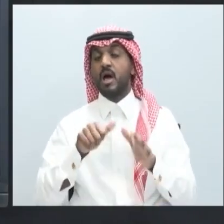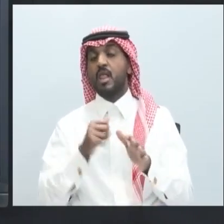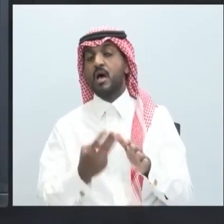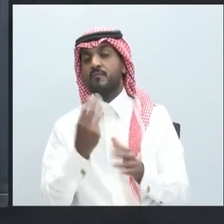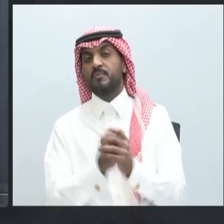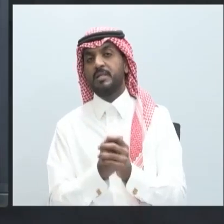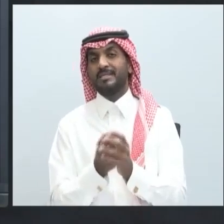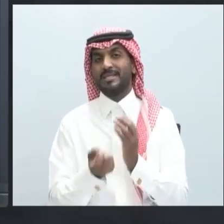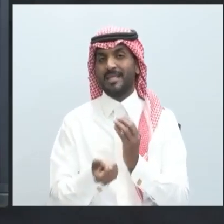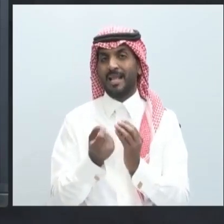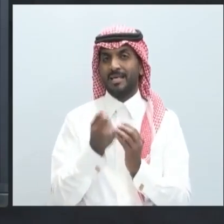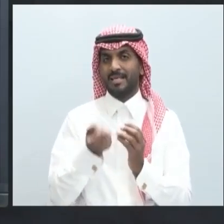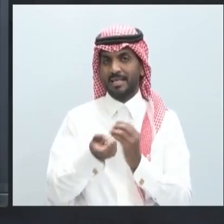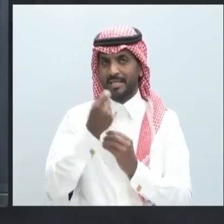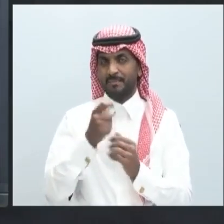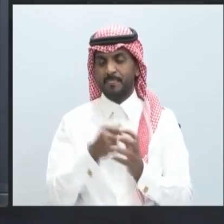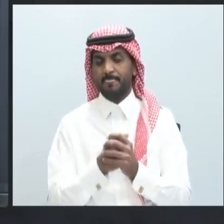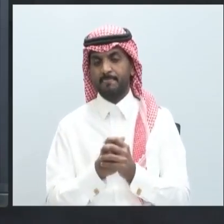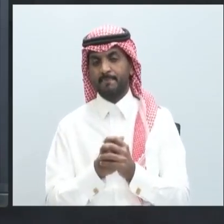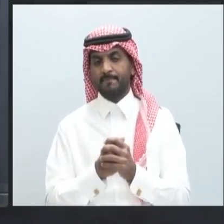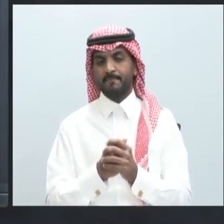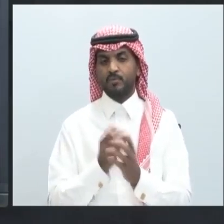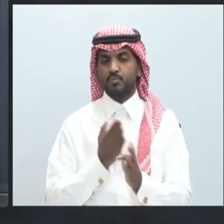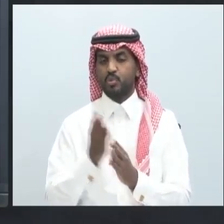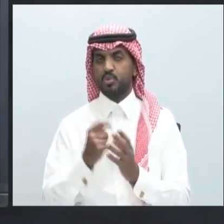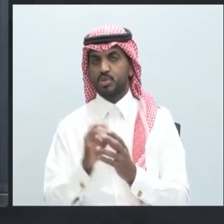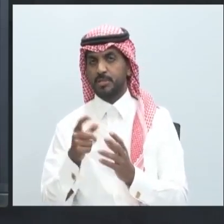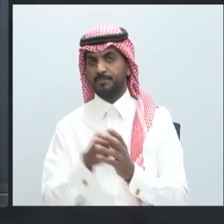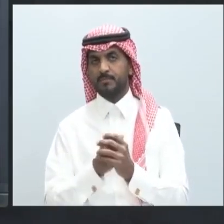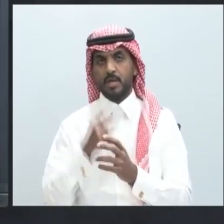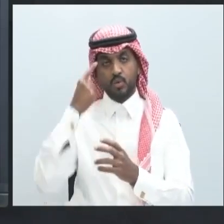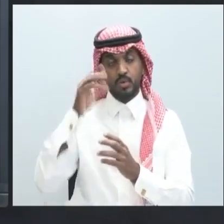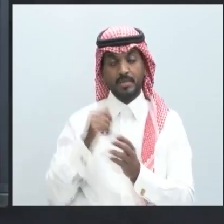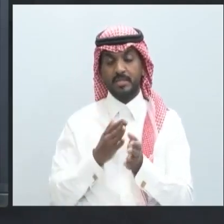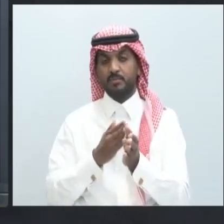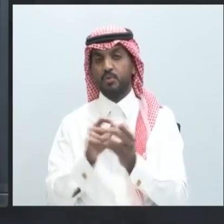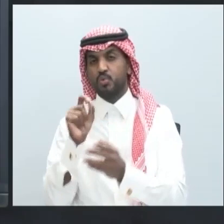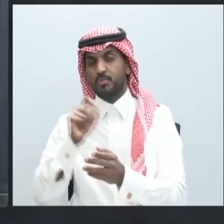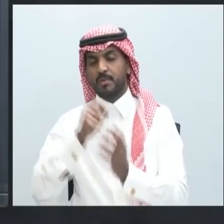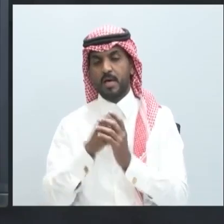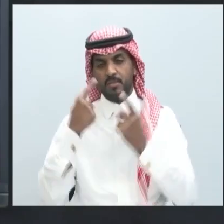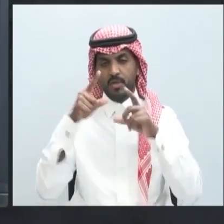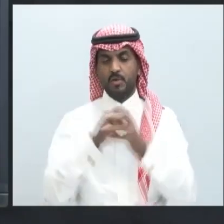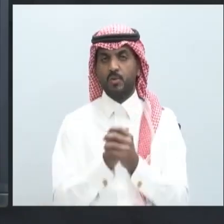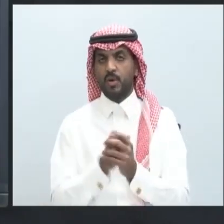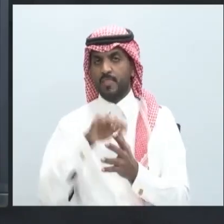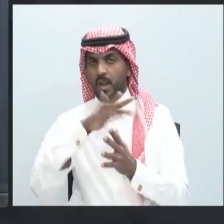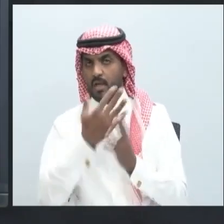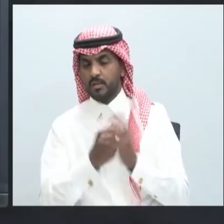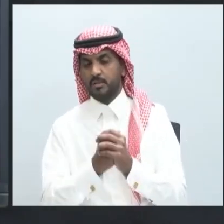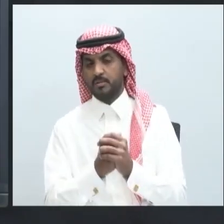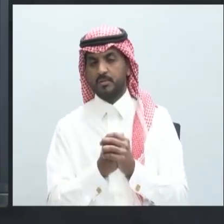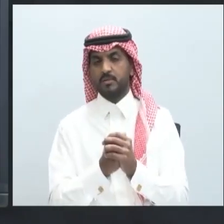التلقيح اذا عمليه التلقيح سوف ينتج عنها عمليه عبور جيني اذا العلماء تتبعوا هذه الذبابه اظهروا هذه الخريطه بعدما